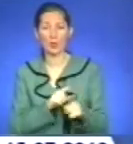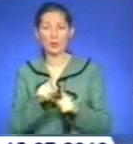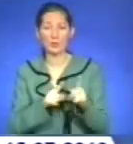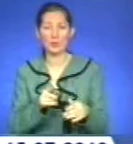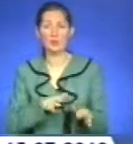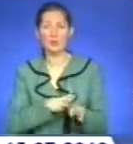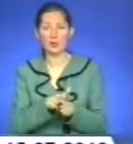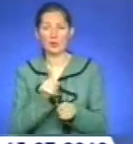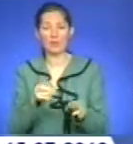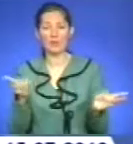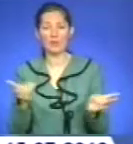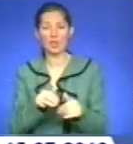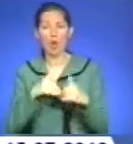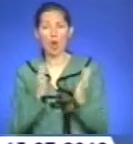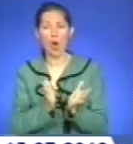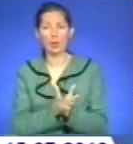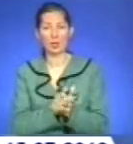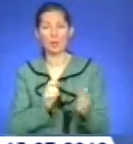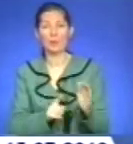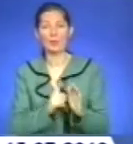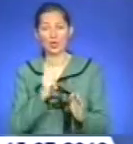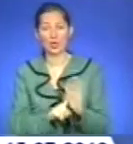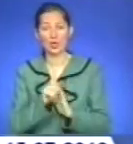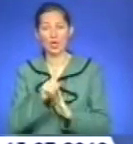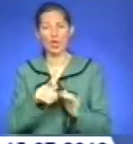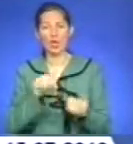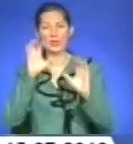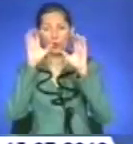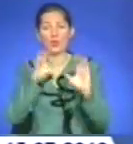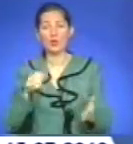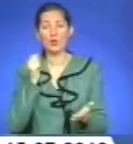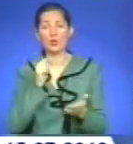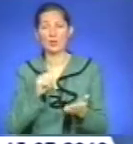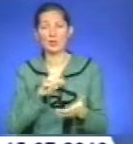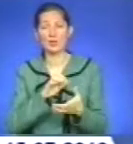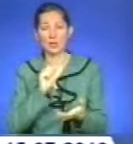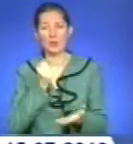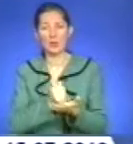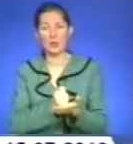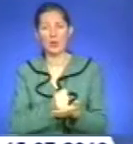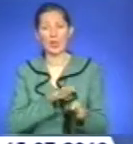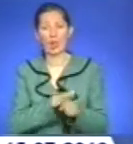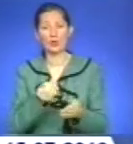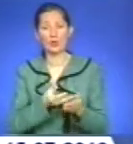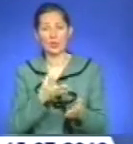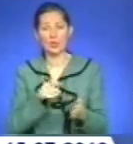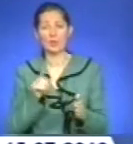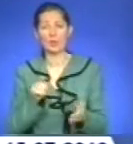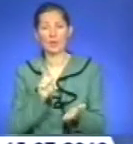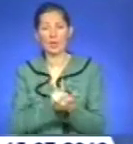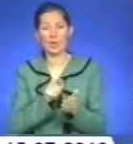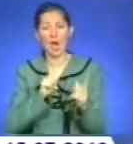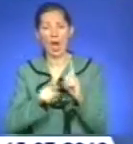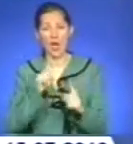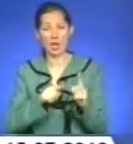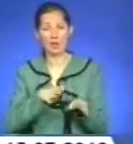здійснювати їх варто комплексно. Насамперед, законодавчо закріпити повноцінні повноваження рад, вирішити проблему кадрового